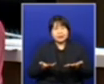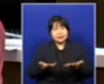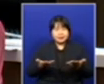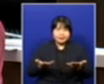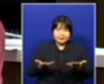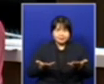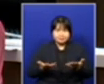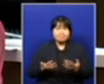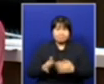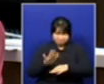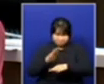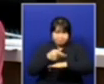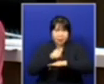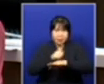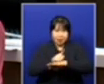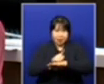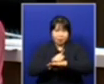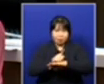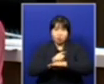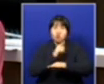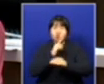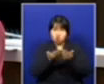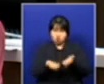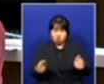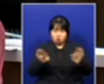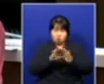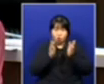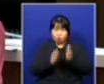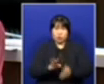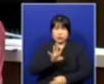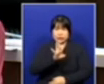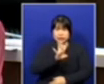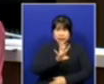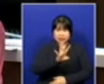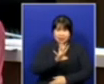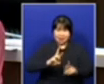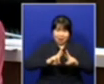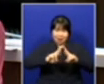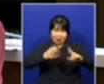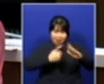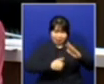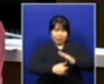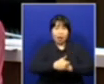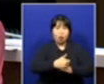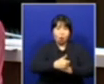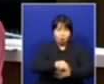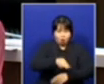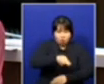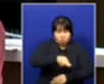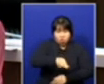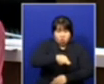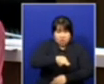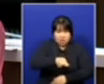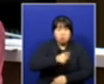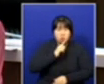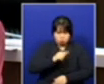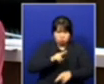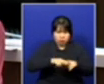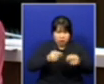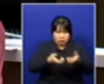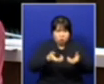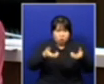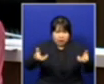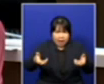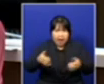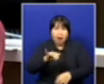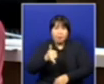คือท่านประธานครับไปกันครอบครัว4คนไปถึงร้านซุกี้บอกว่าไม่ได้ท่านต้องนั่งแยกโต๊ะบางร้านก็